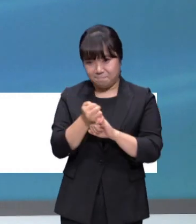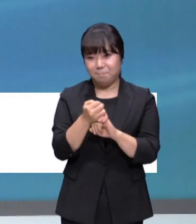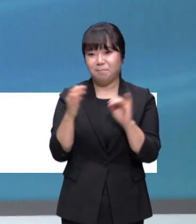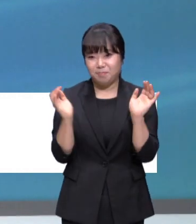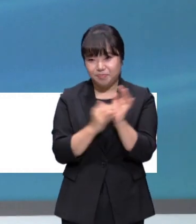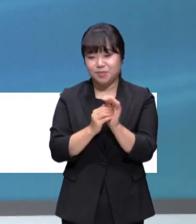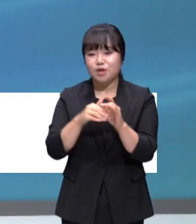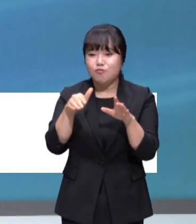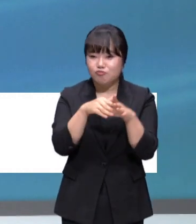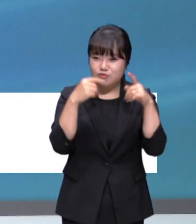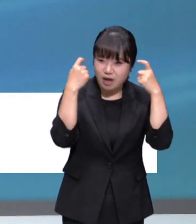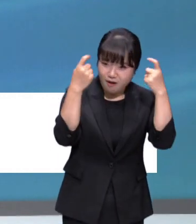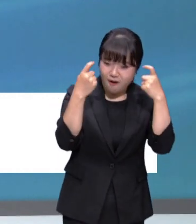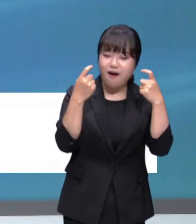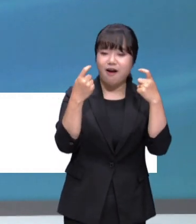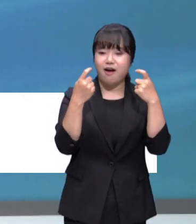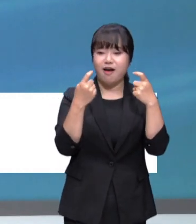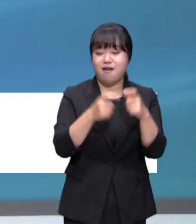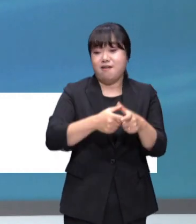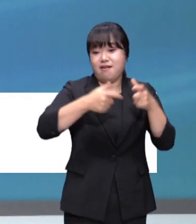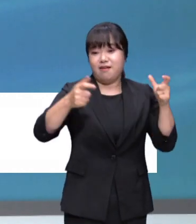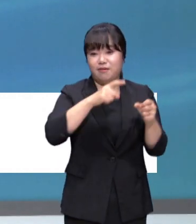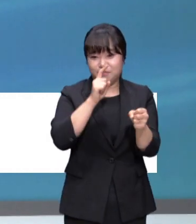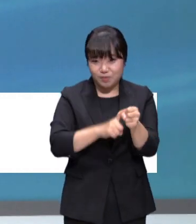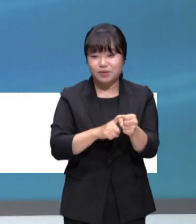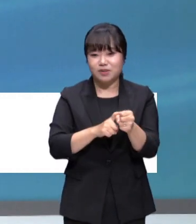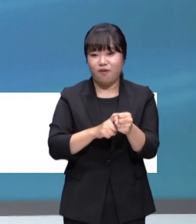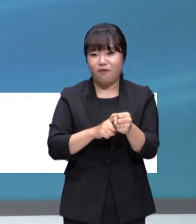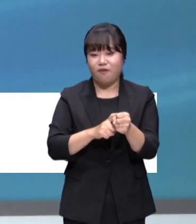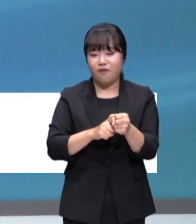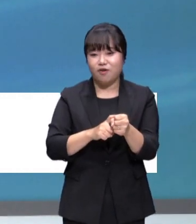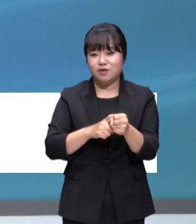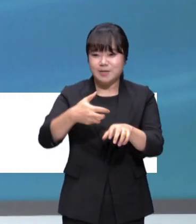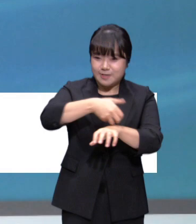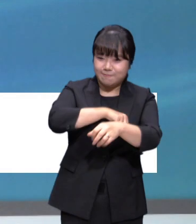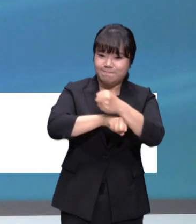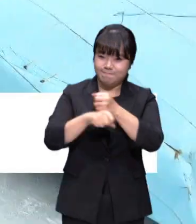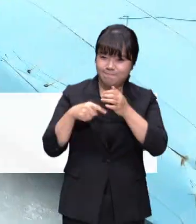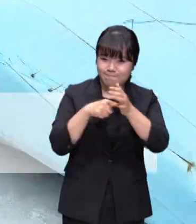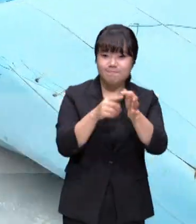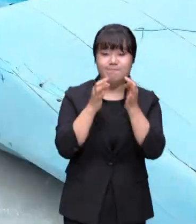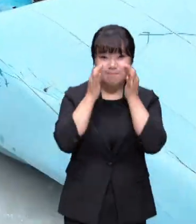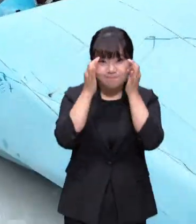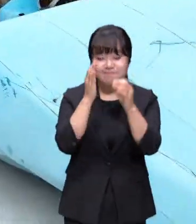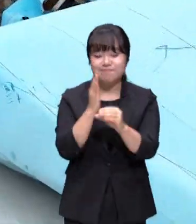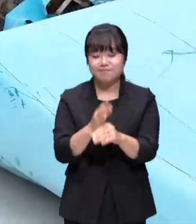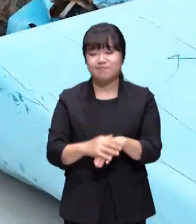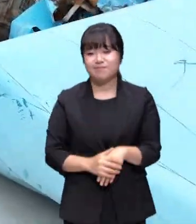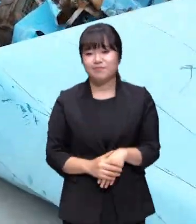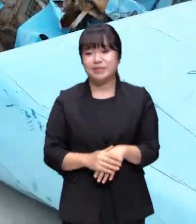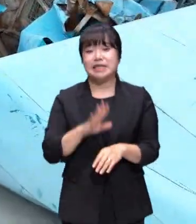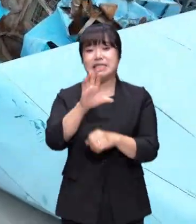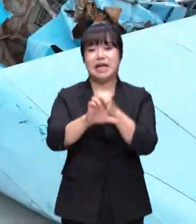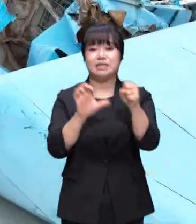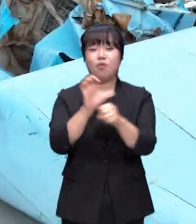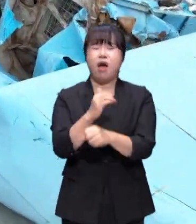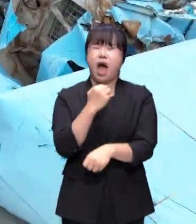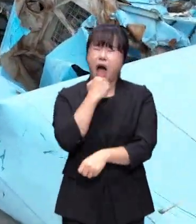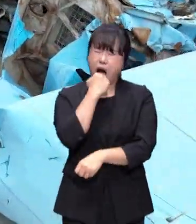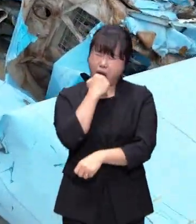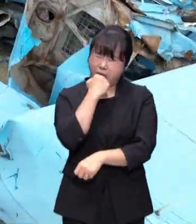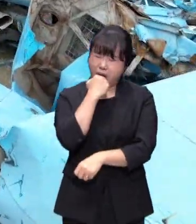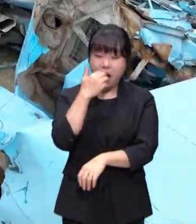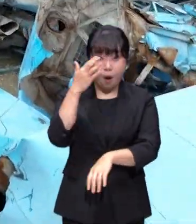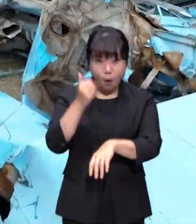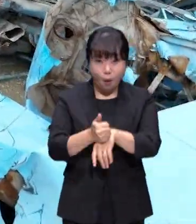문화관광 중심 지구로 만들어가는데 저희 구가 역점을 다할 계획입니다. 네. 45년 만에 역사의